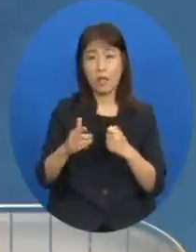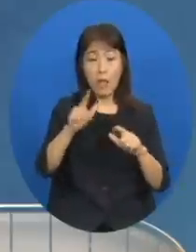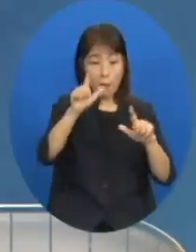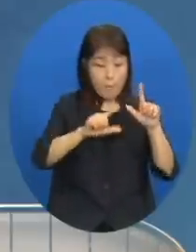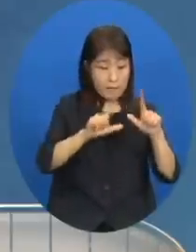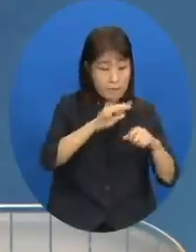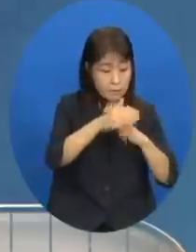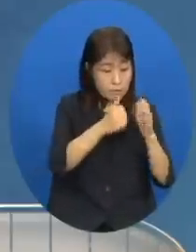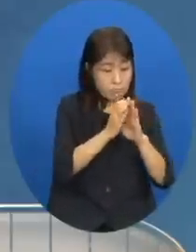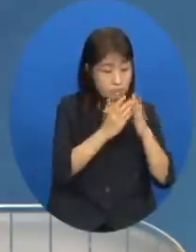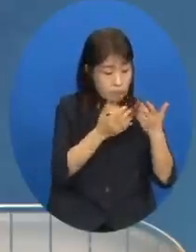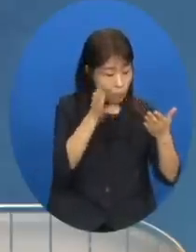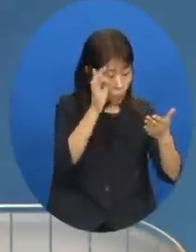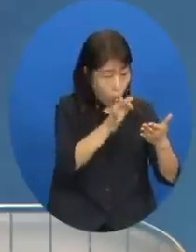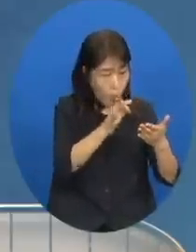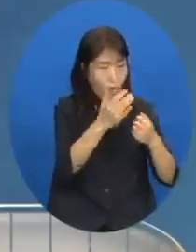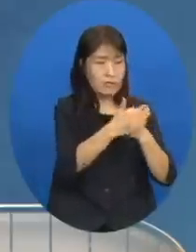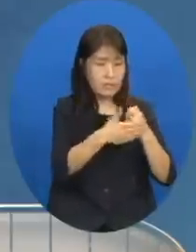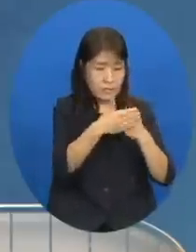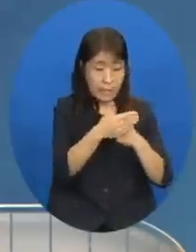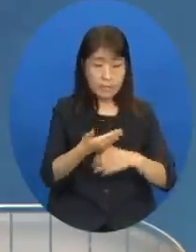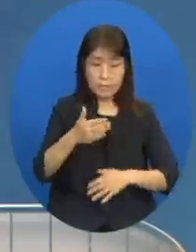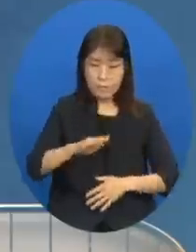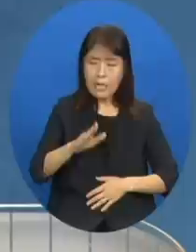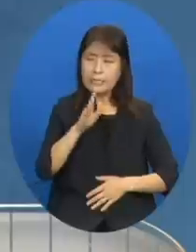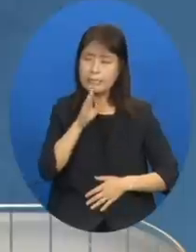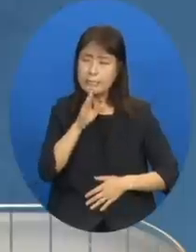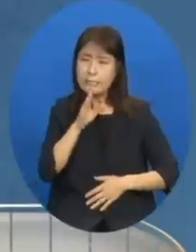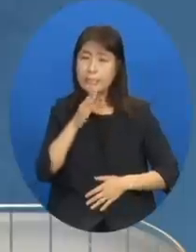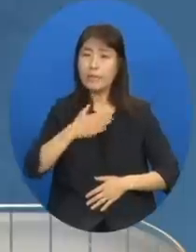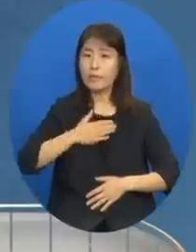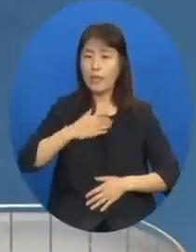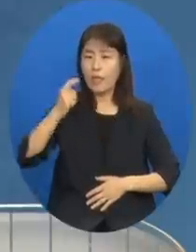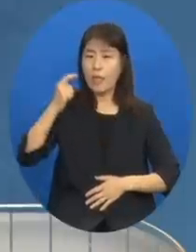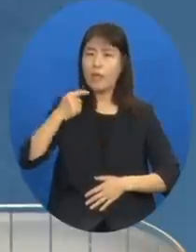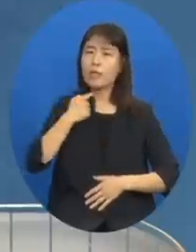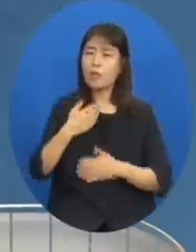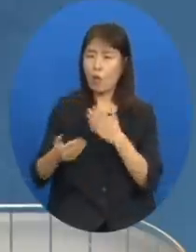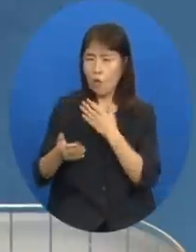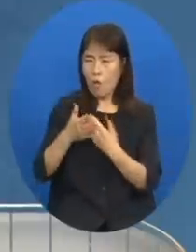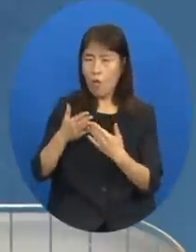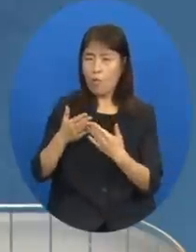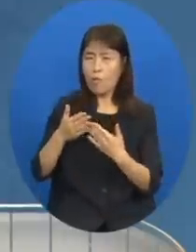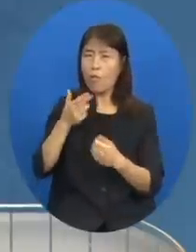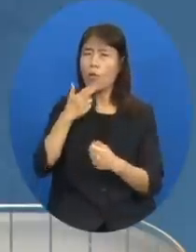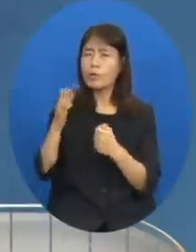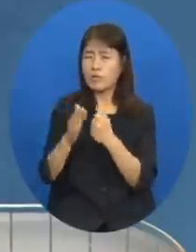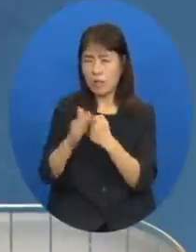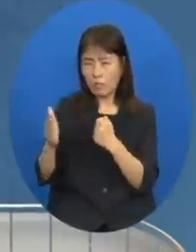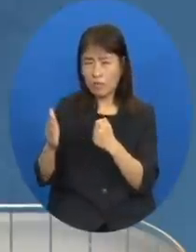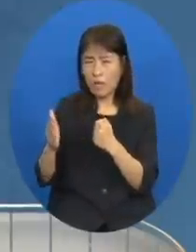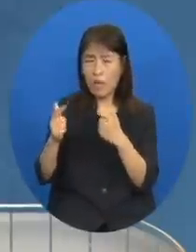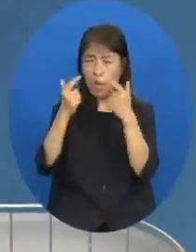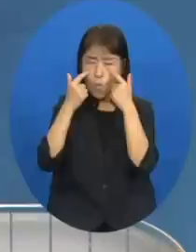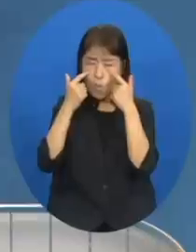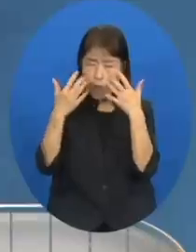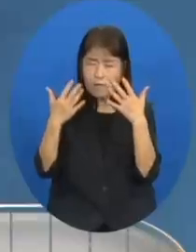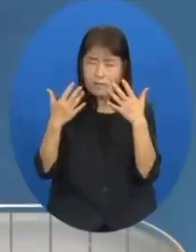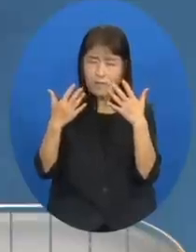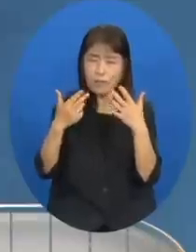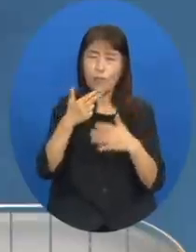내 경험은 진짜 하나님이 나를 관란해서 보호해 주시는가 그 점이 분명치 않은